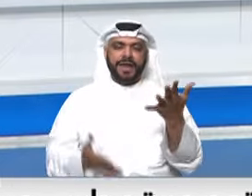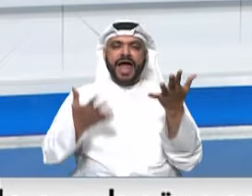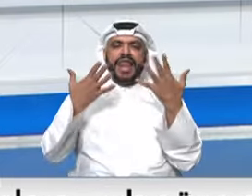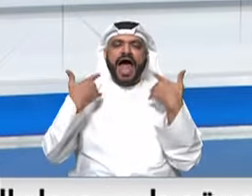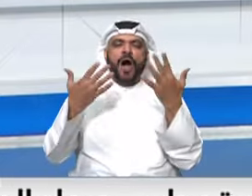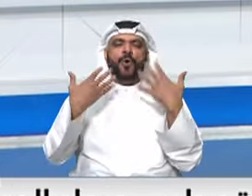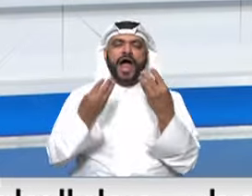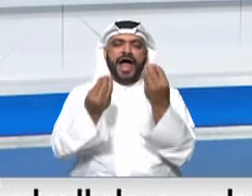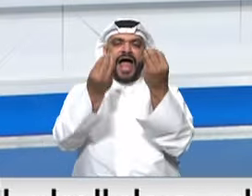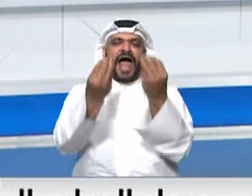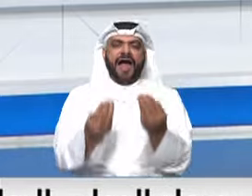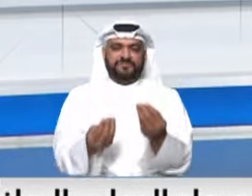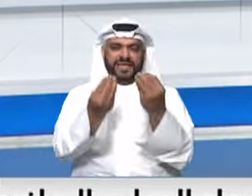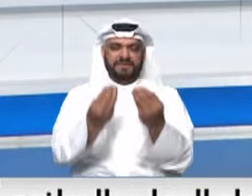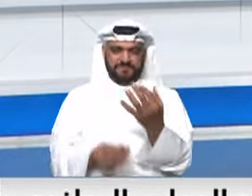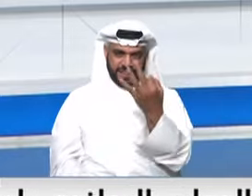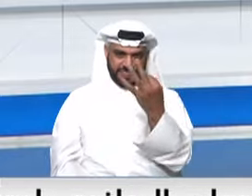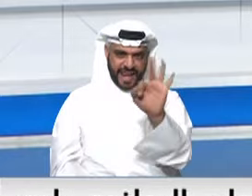من 10 إلى 30